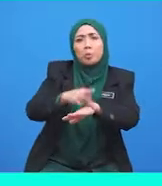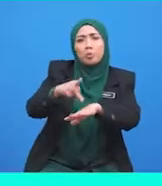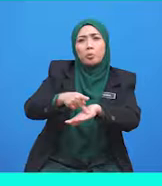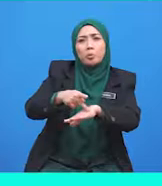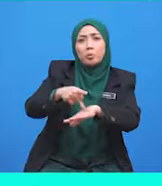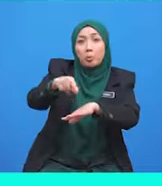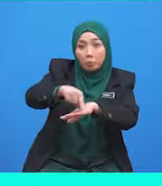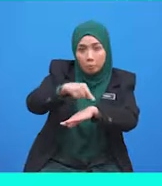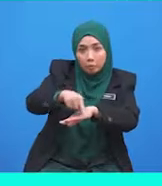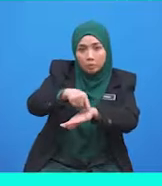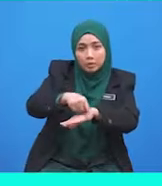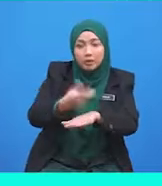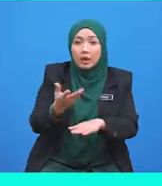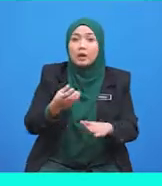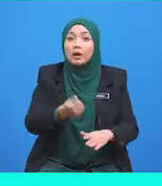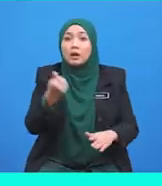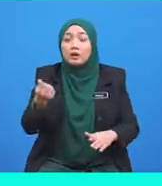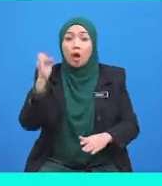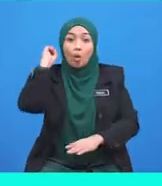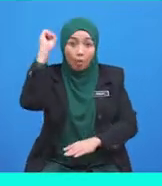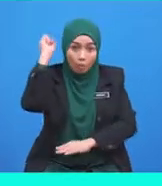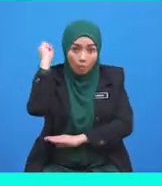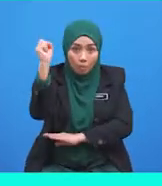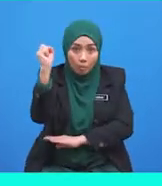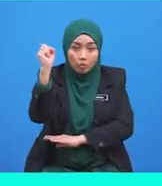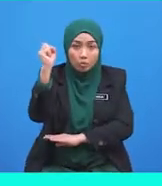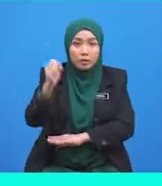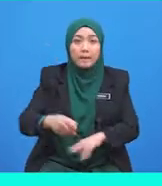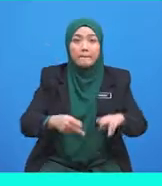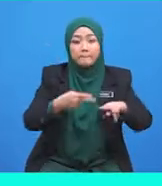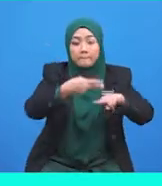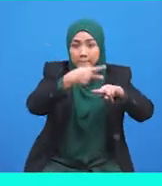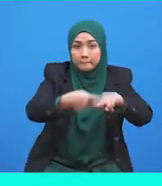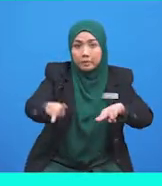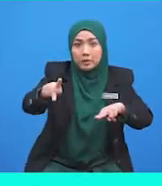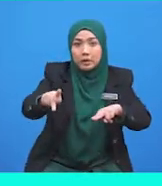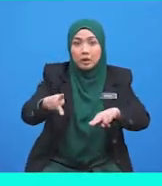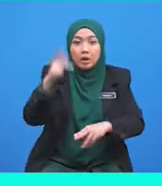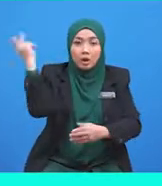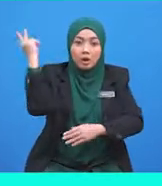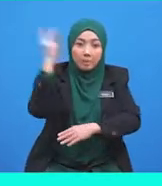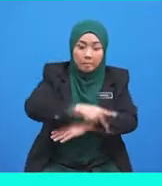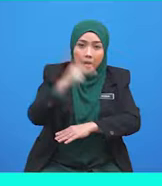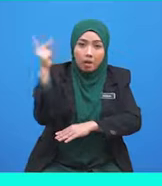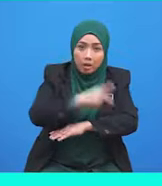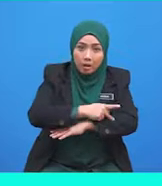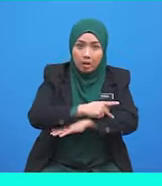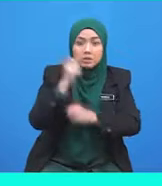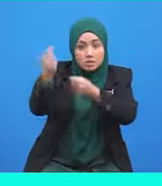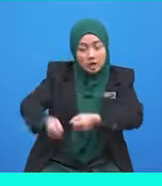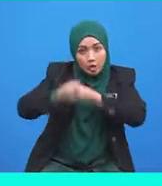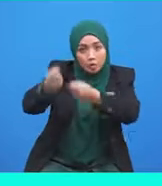Antara peralatan tersebut ialah tombak, pedang, kapak, parang, cangkul dan